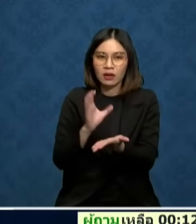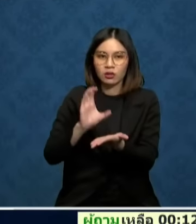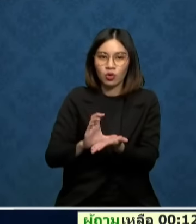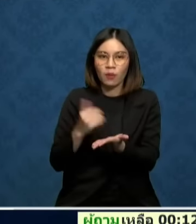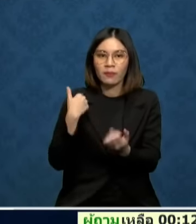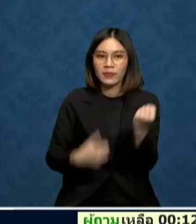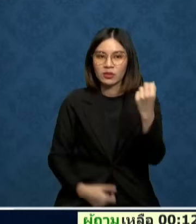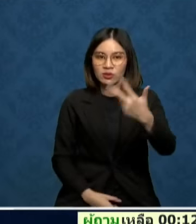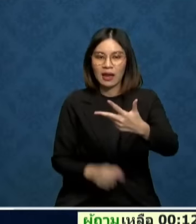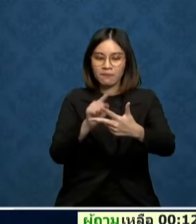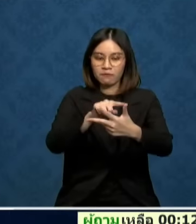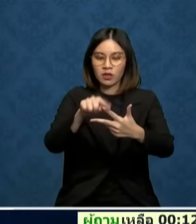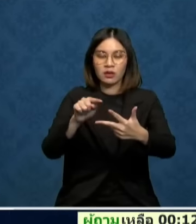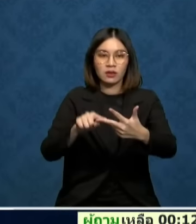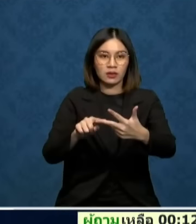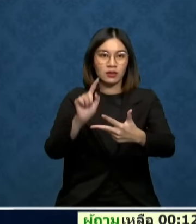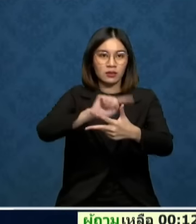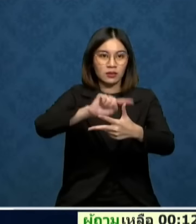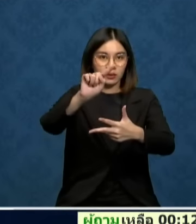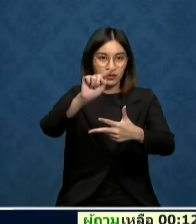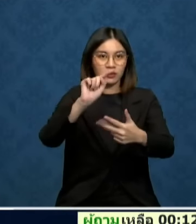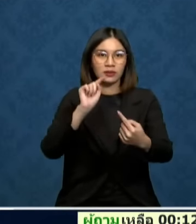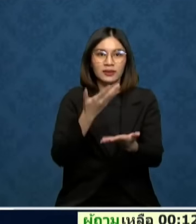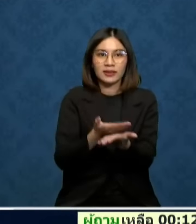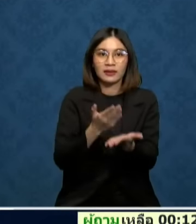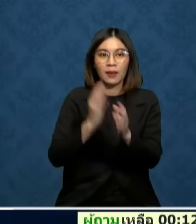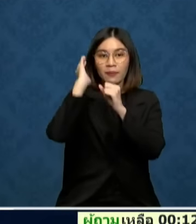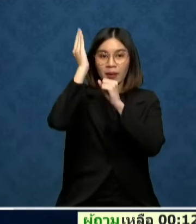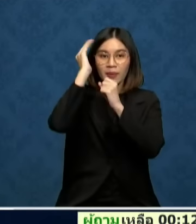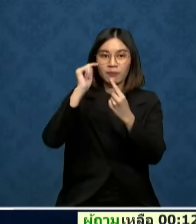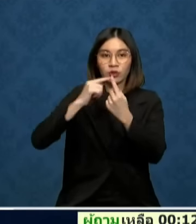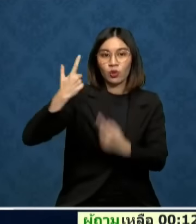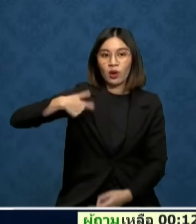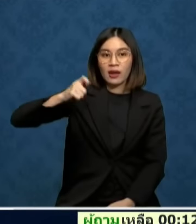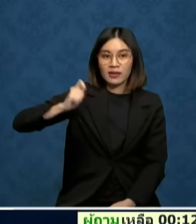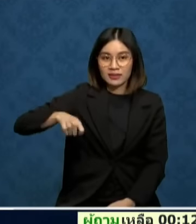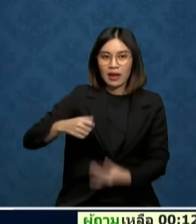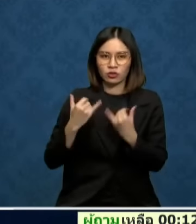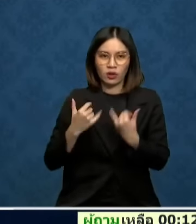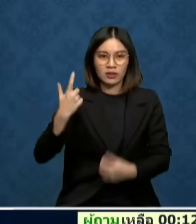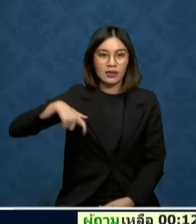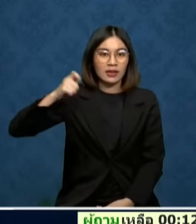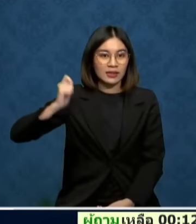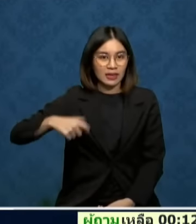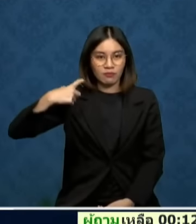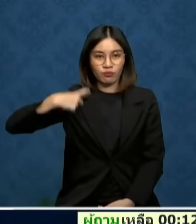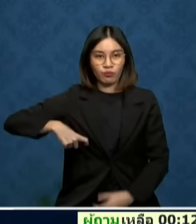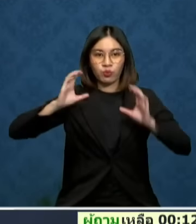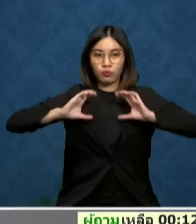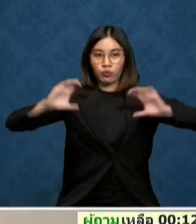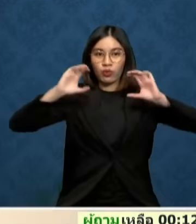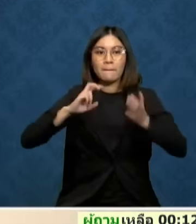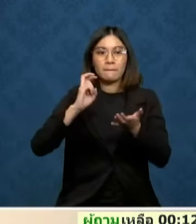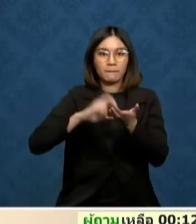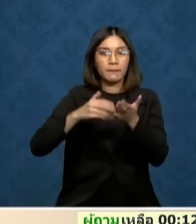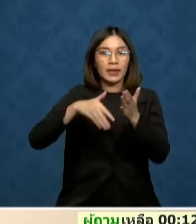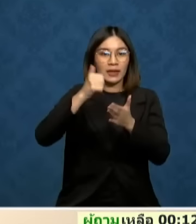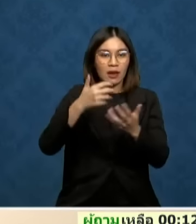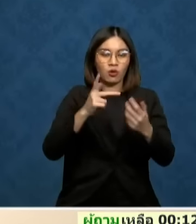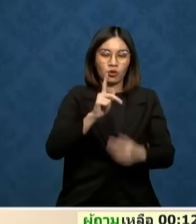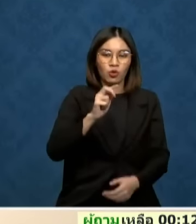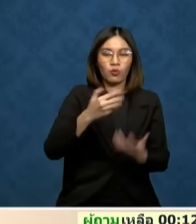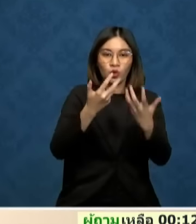เป็น3ส่วนด้วยกันนะคะส่วนแรกก็คือเรื่องเงินที่แถลงต่อศาลที่ตอนนี้เนี่ยศาลอัยการเนี่ยอนุมัติแล้วว่าให้ทางกรมโรงงานสาม